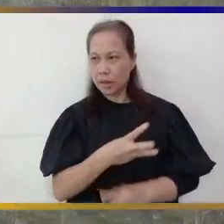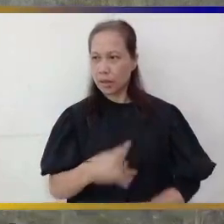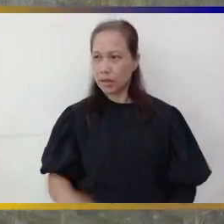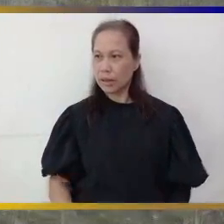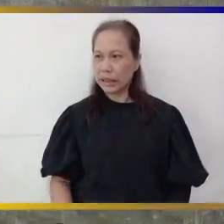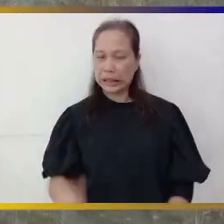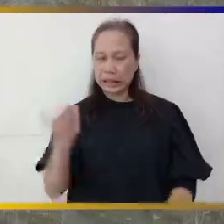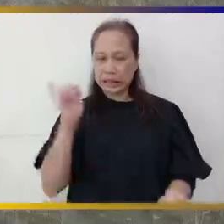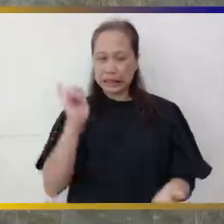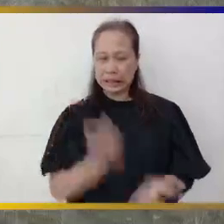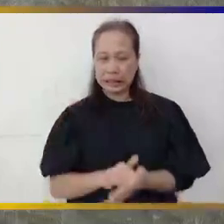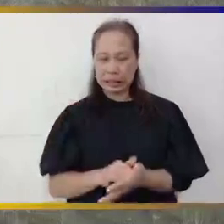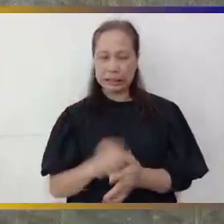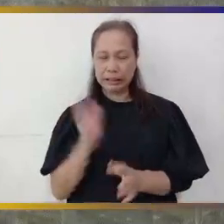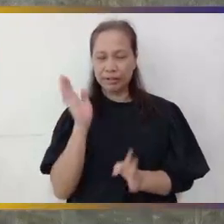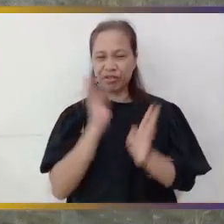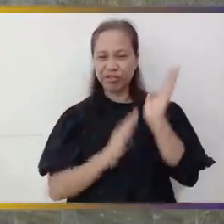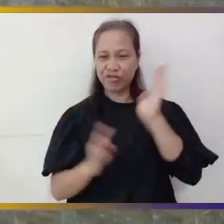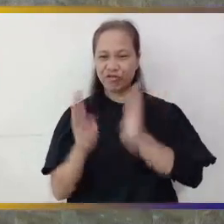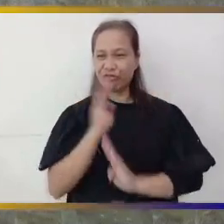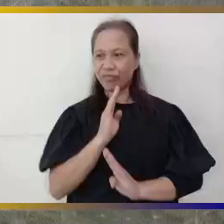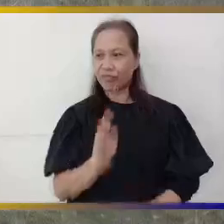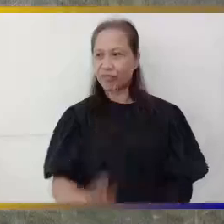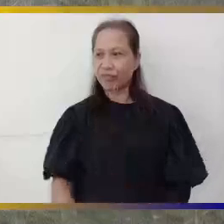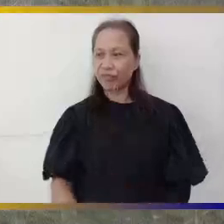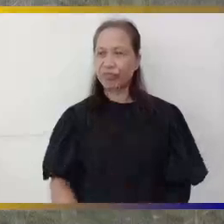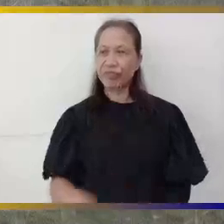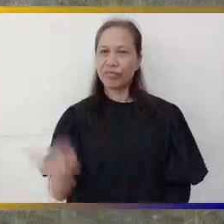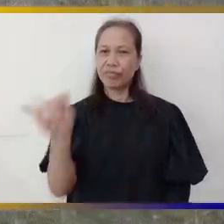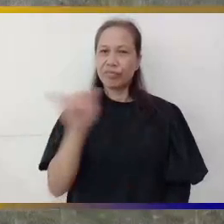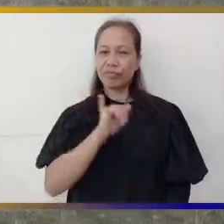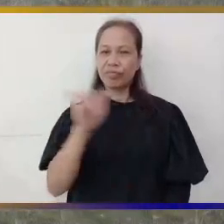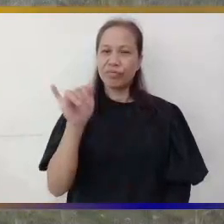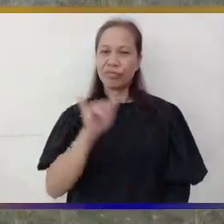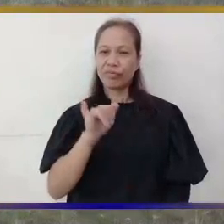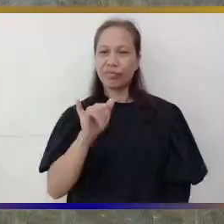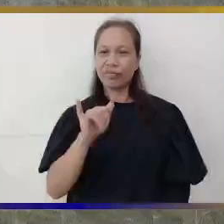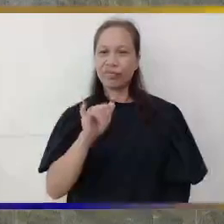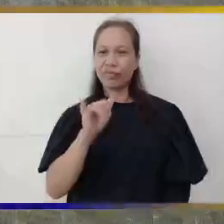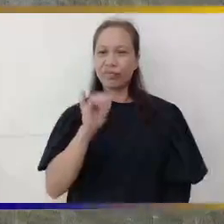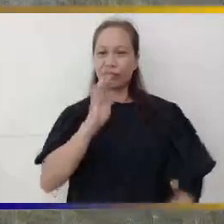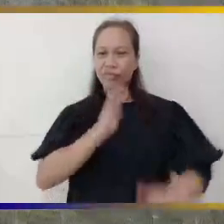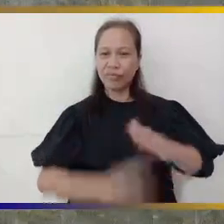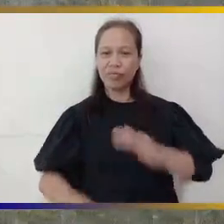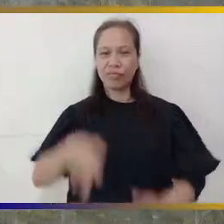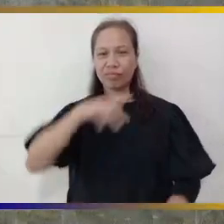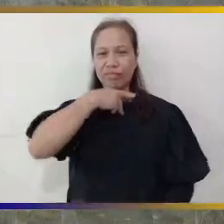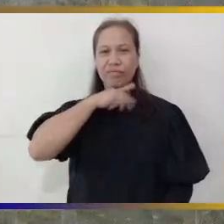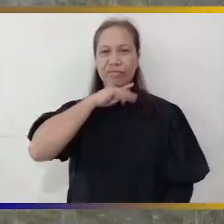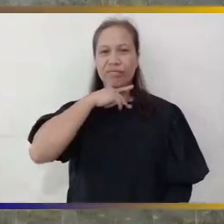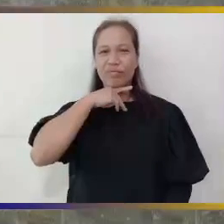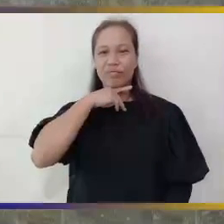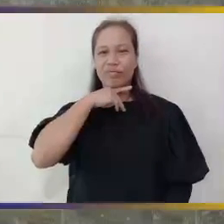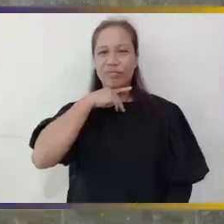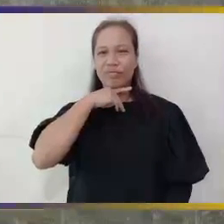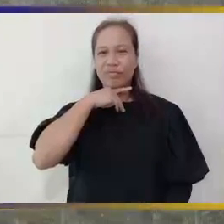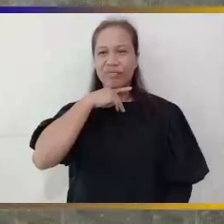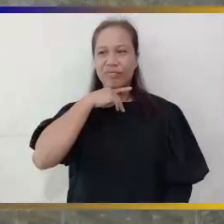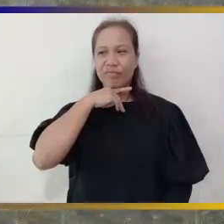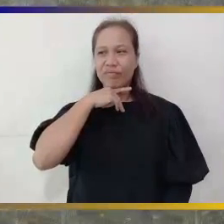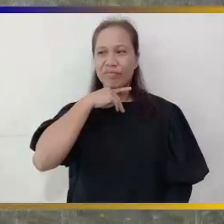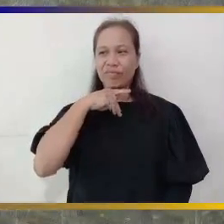worst parang yung Nanganak na baboy s sabi niya Panginoon bigyan po ako ng